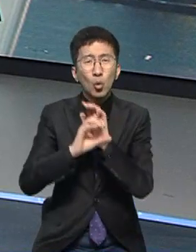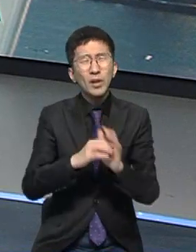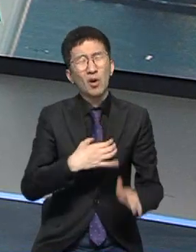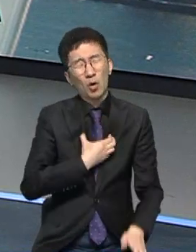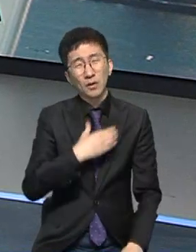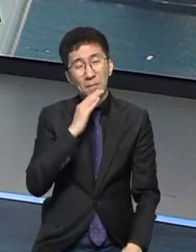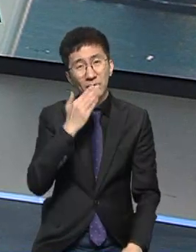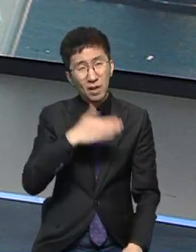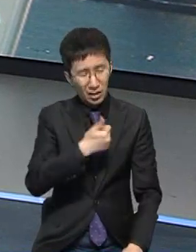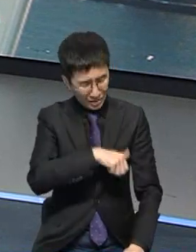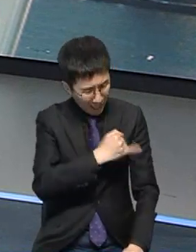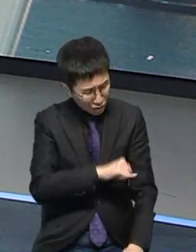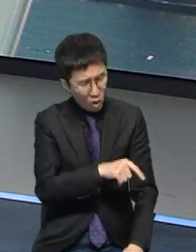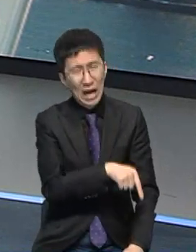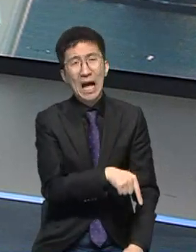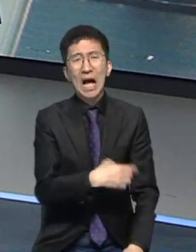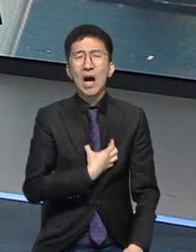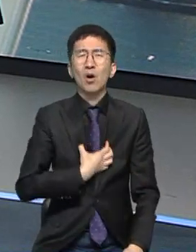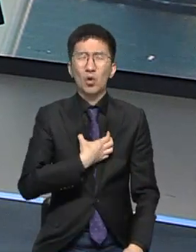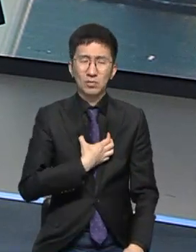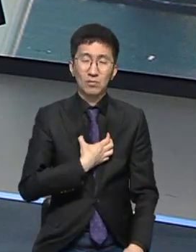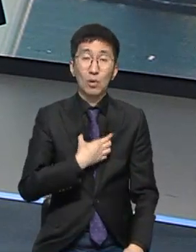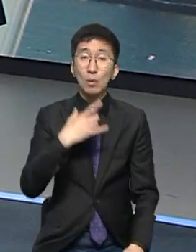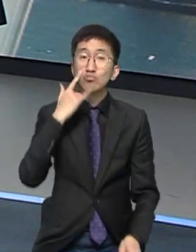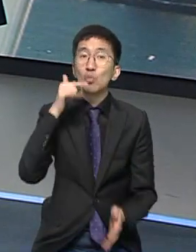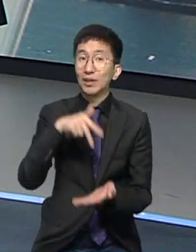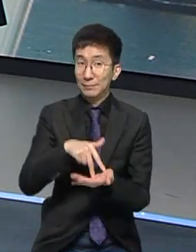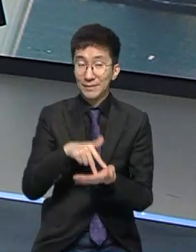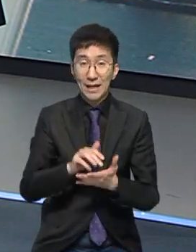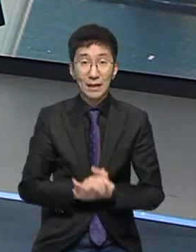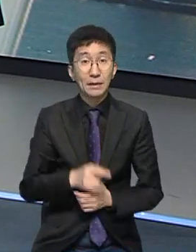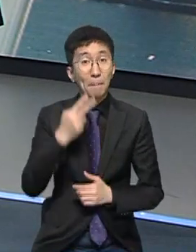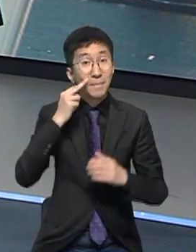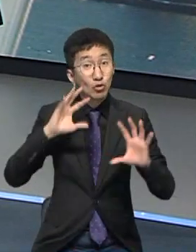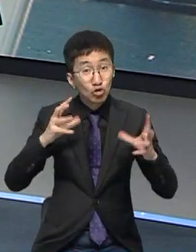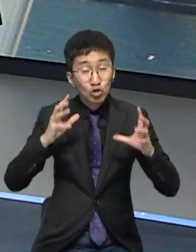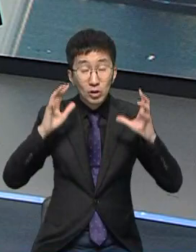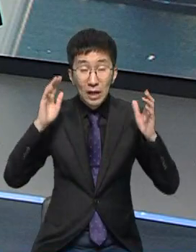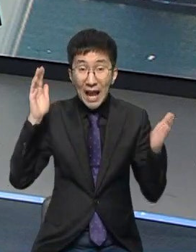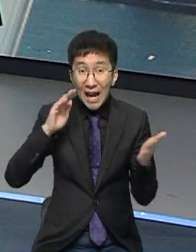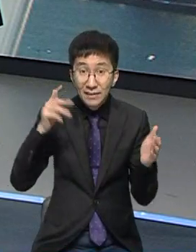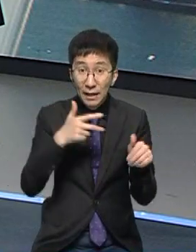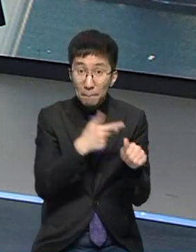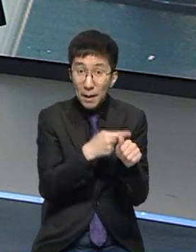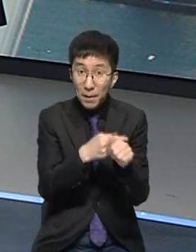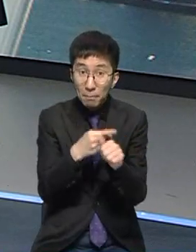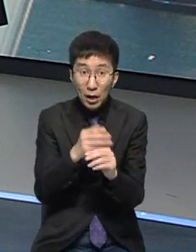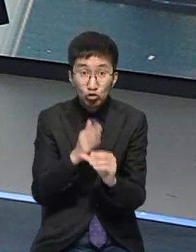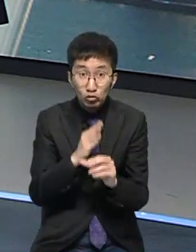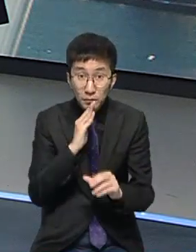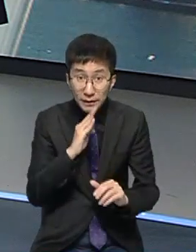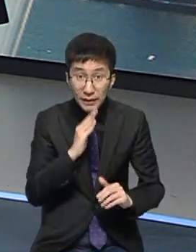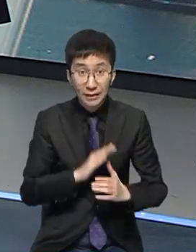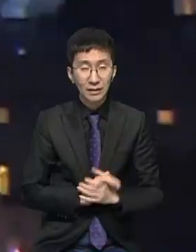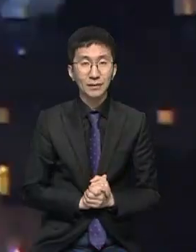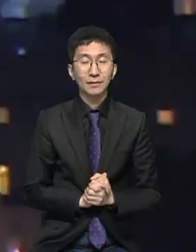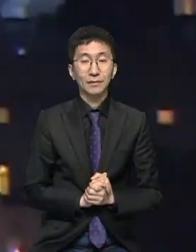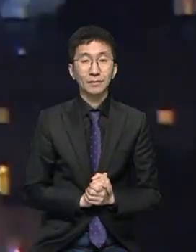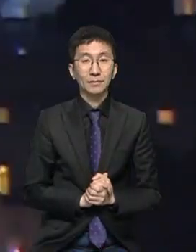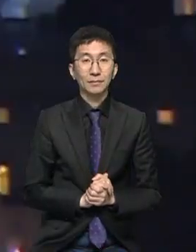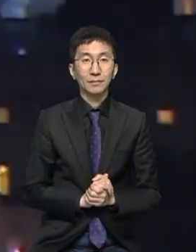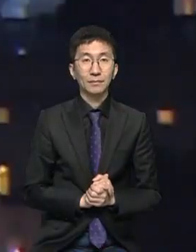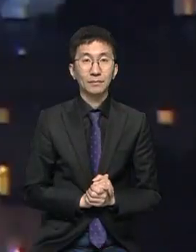아이들 건강을 신경 쓸 수밖에 없는 게 부모들 마음인데 지금 미국에서는 어린이들도 백신을 맞고 있는 거죠?